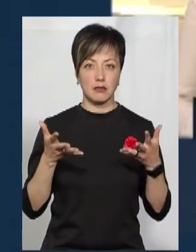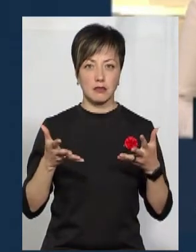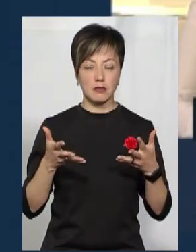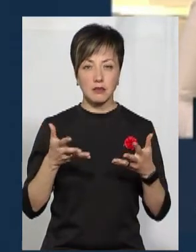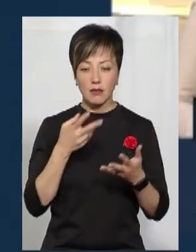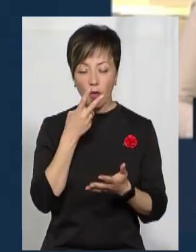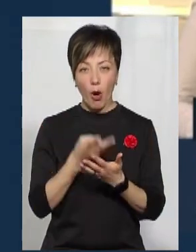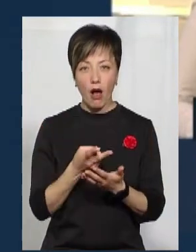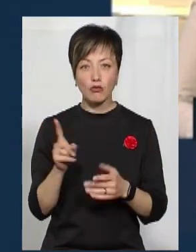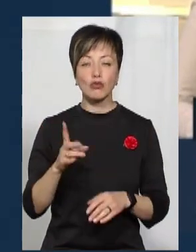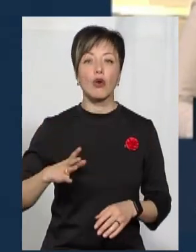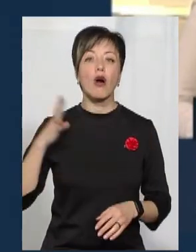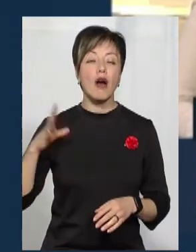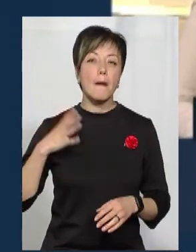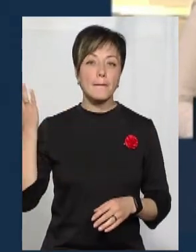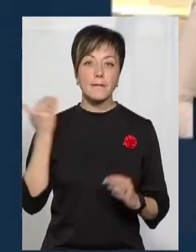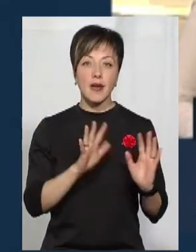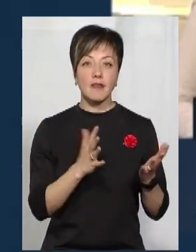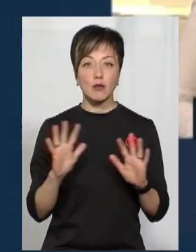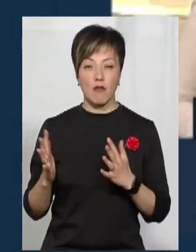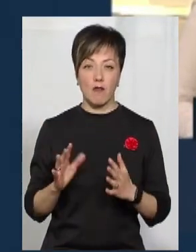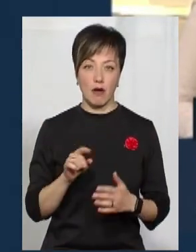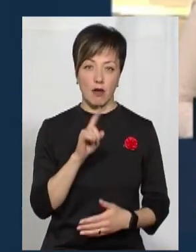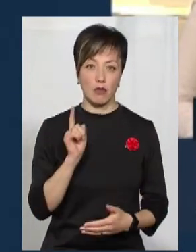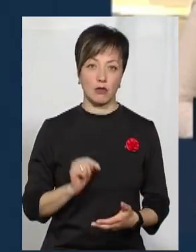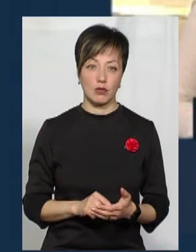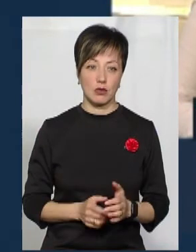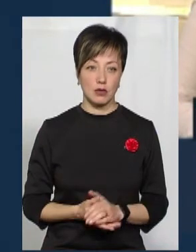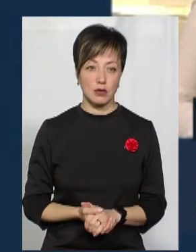ілюструючи те, що відбувалося?